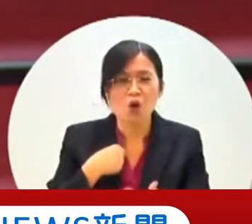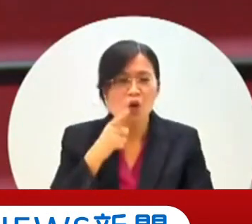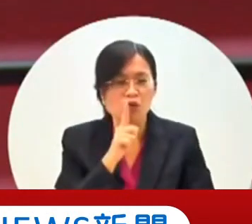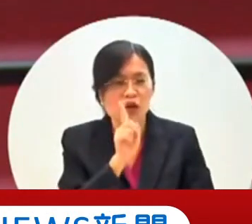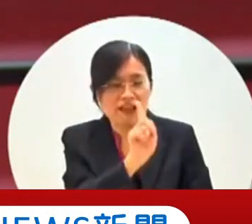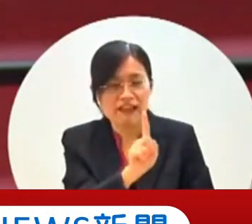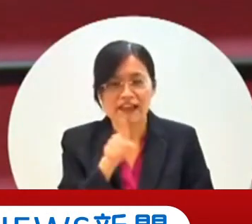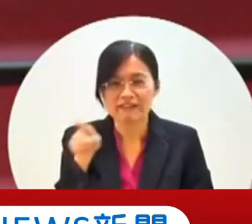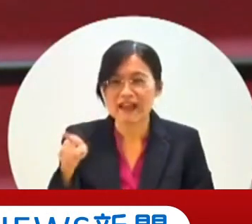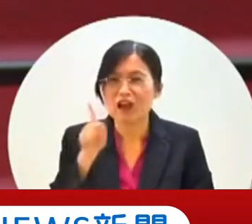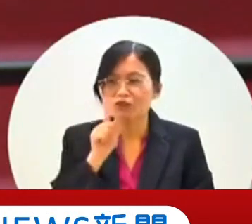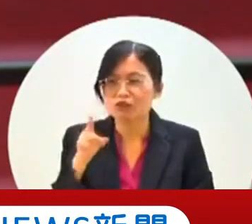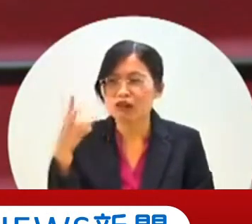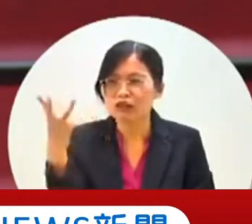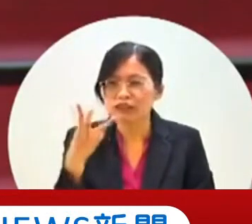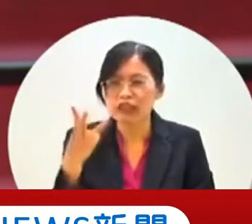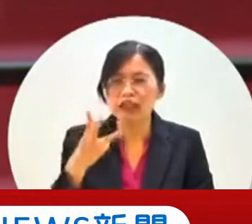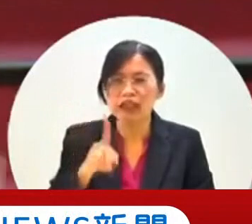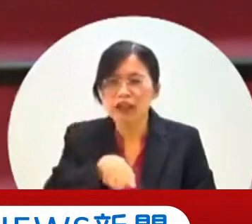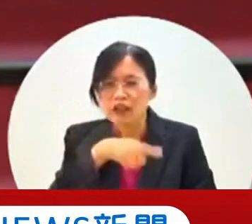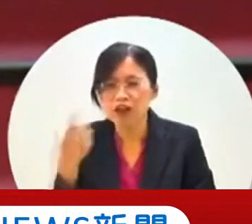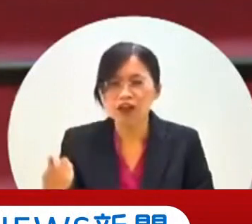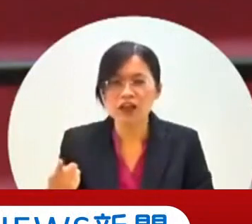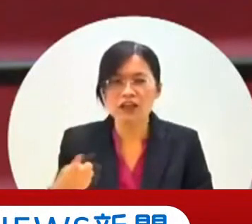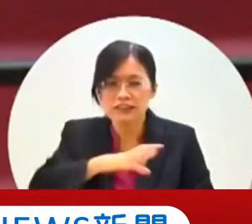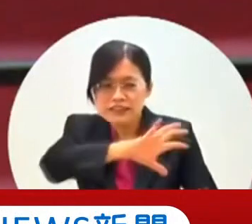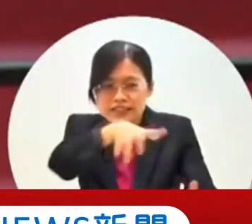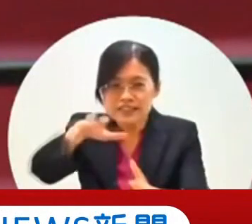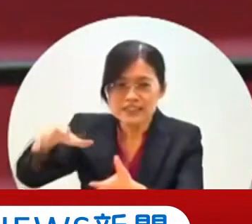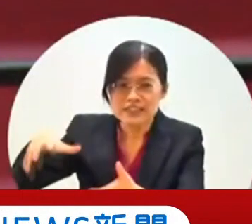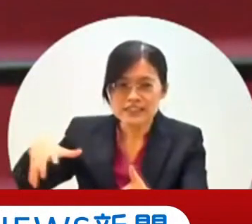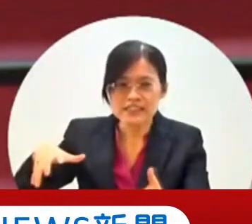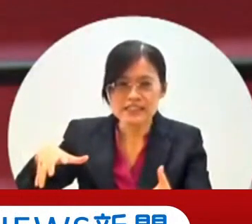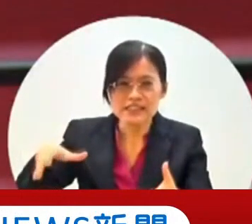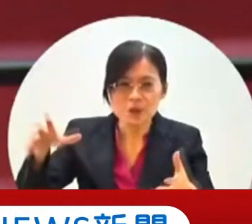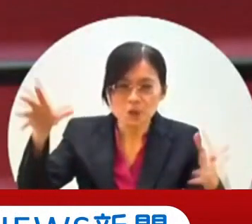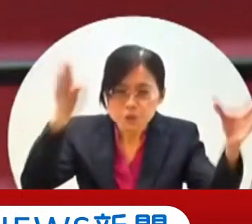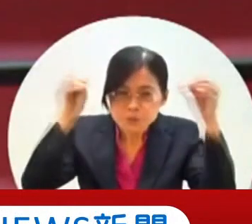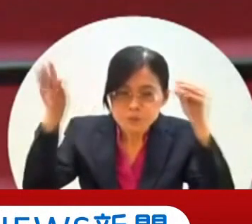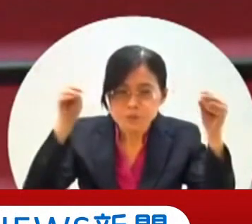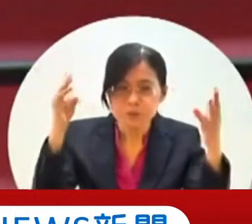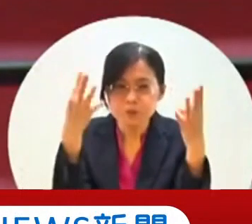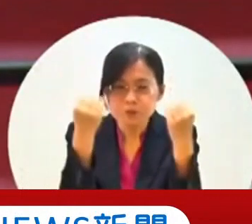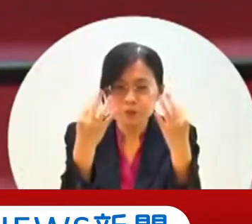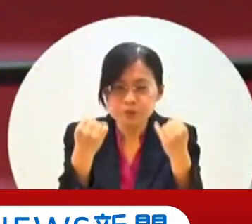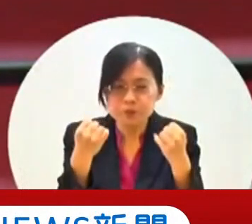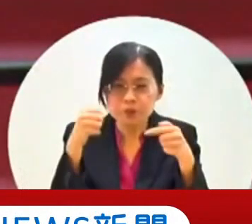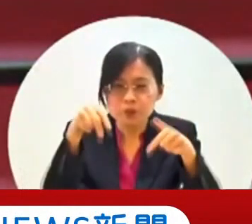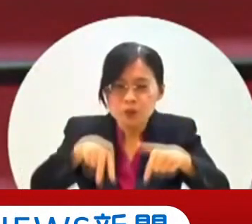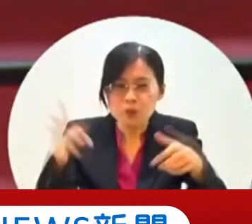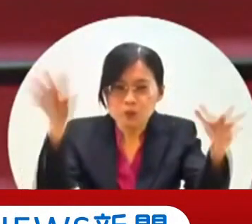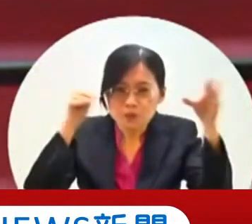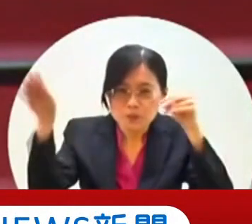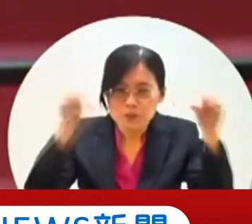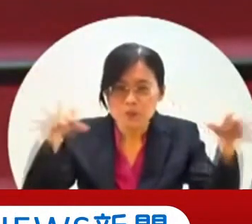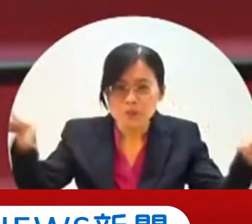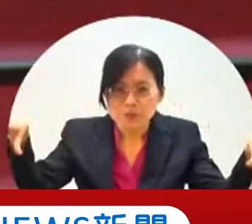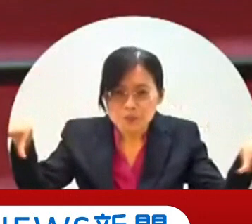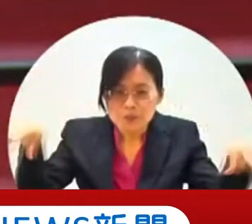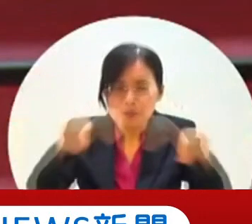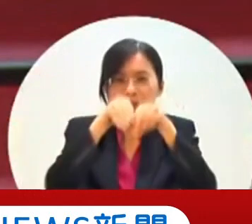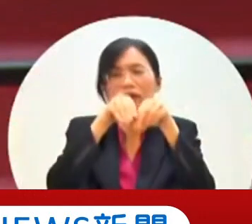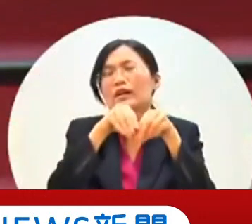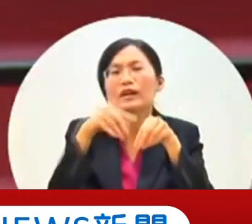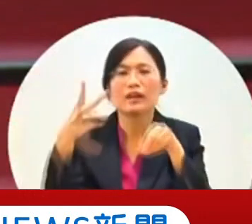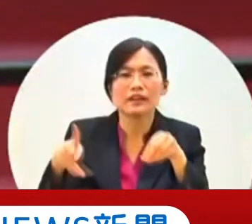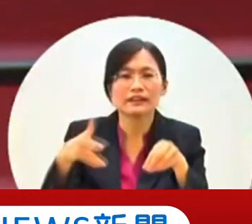边两句是他集结了全球的数位资讯去做人工运，去做这个